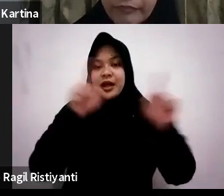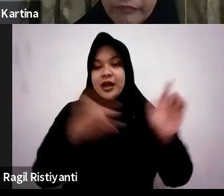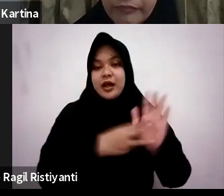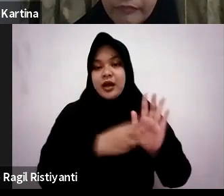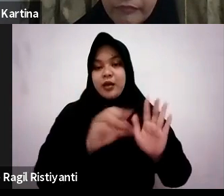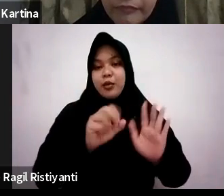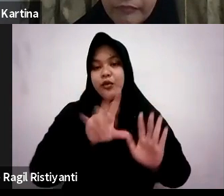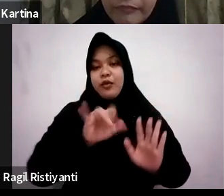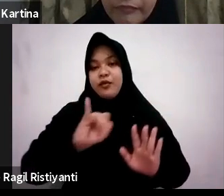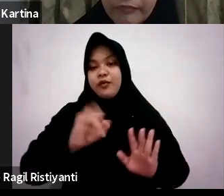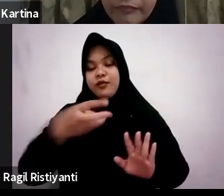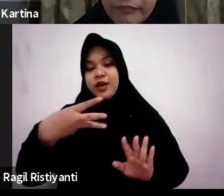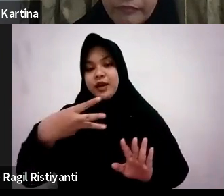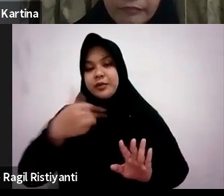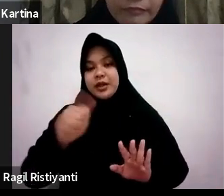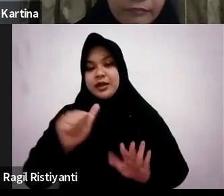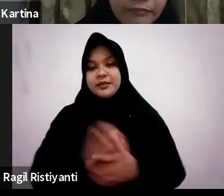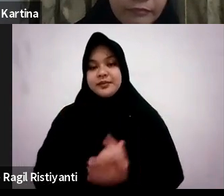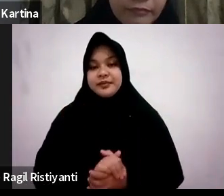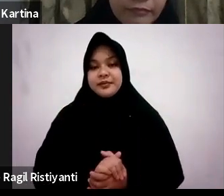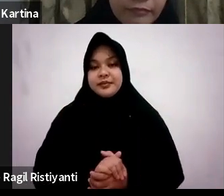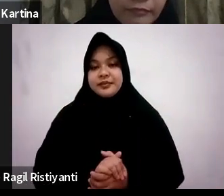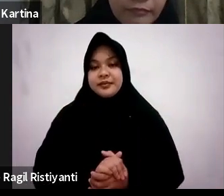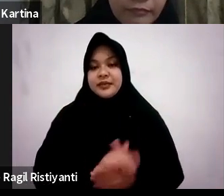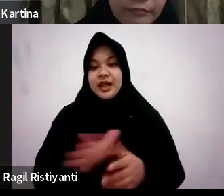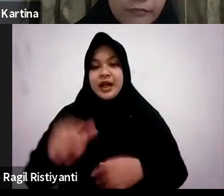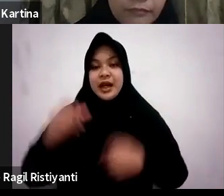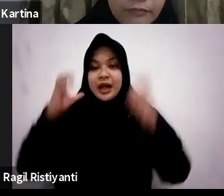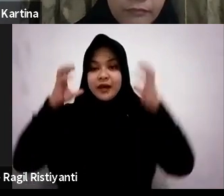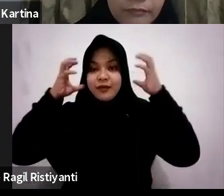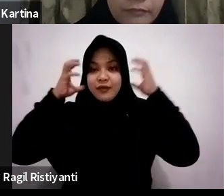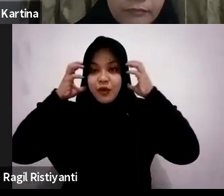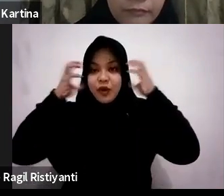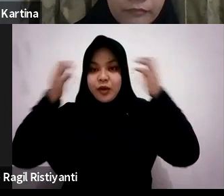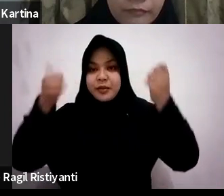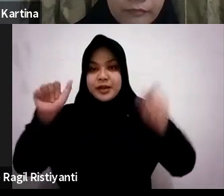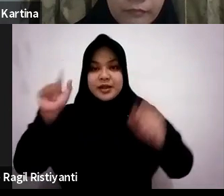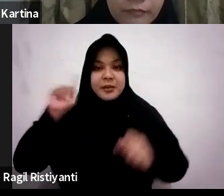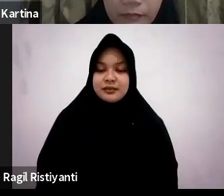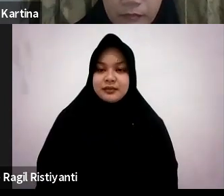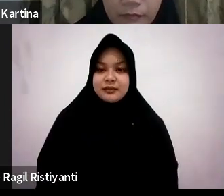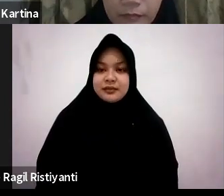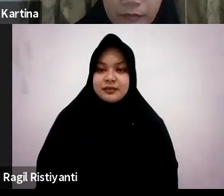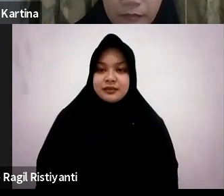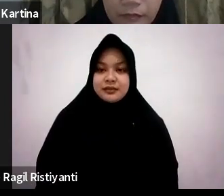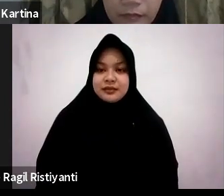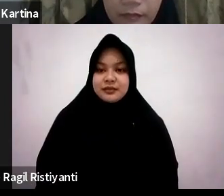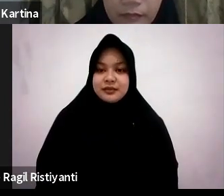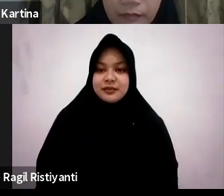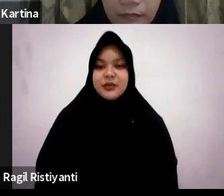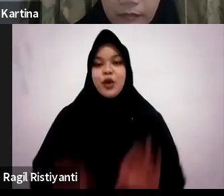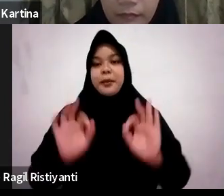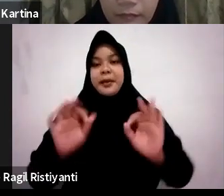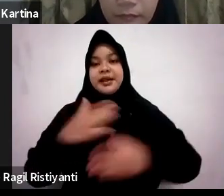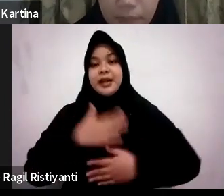serta gak ada headset atau handphone boleh digunakan untuk meningkatkan film dengan lebih baik Saya kira cukup